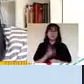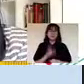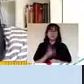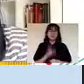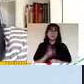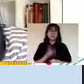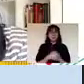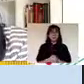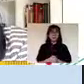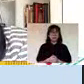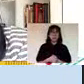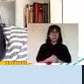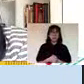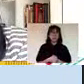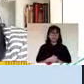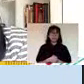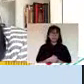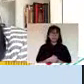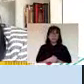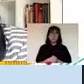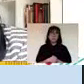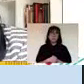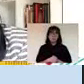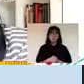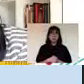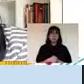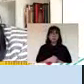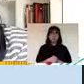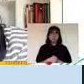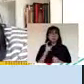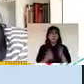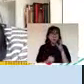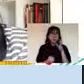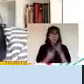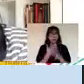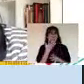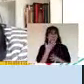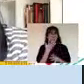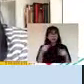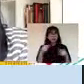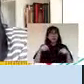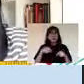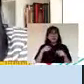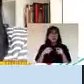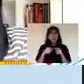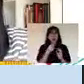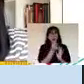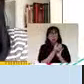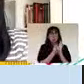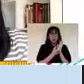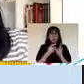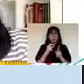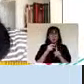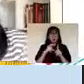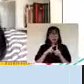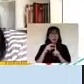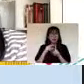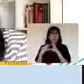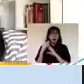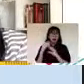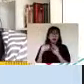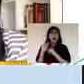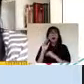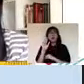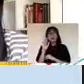berikutnya. Untuk melihat perkembangannya, saat ini kita masih bahas, dan ini cukup terbuka, nanti silakan. Kalau memang dalam